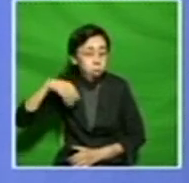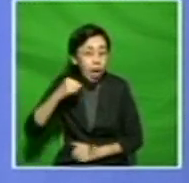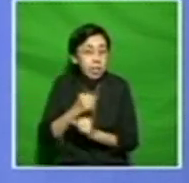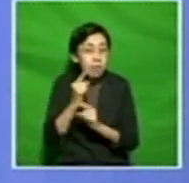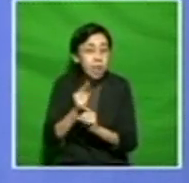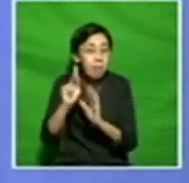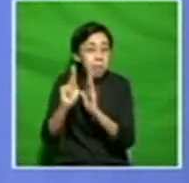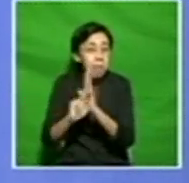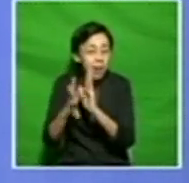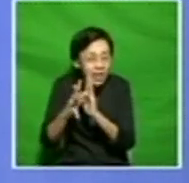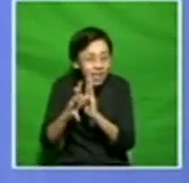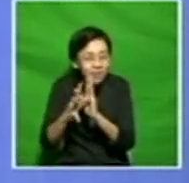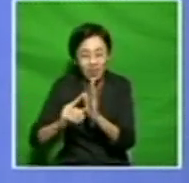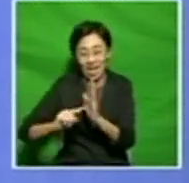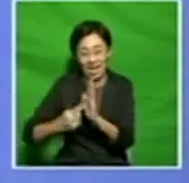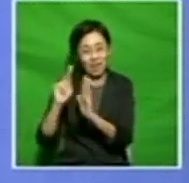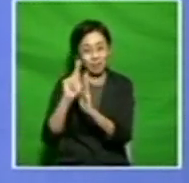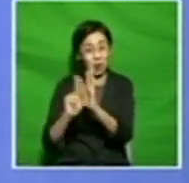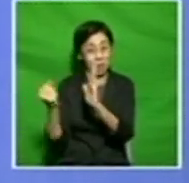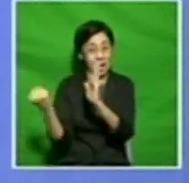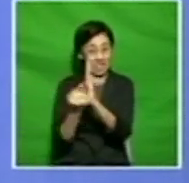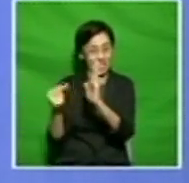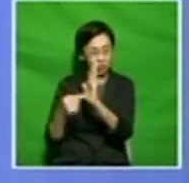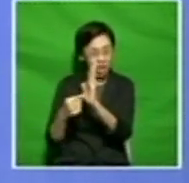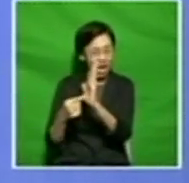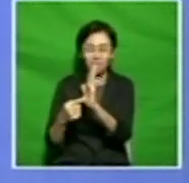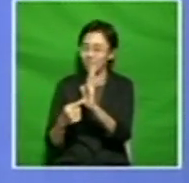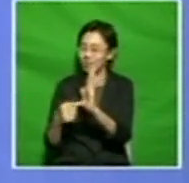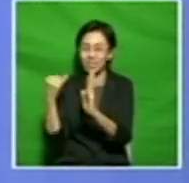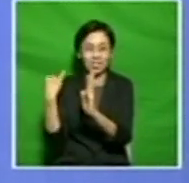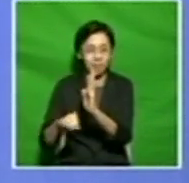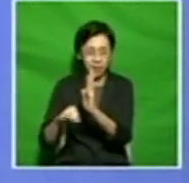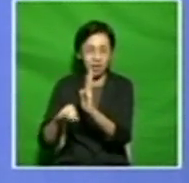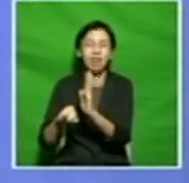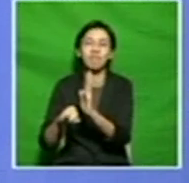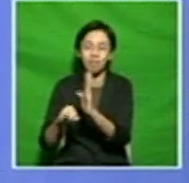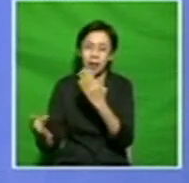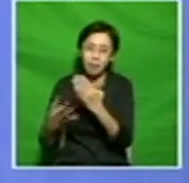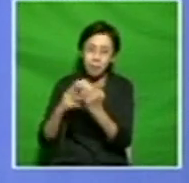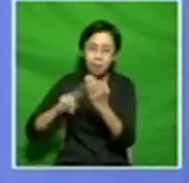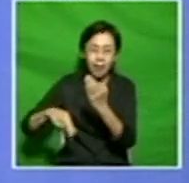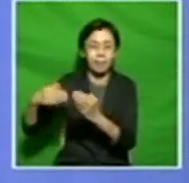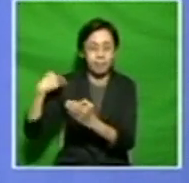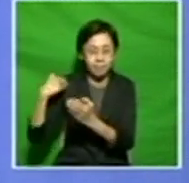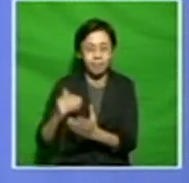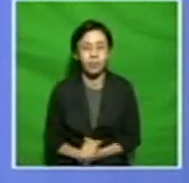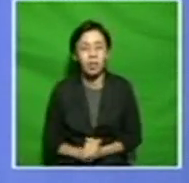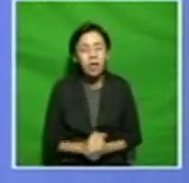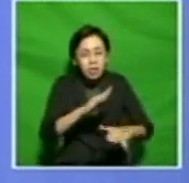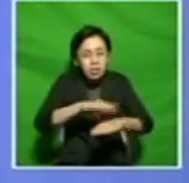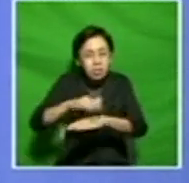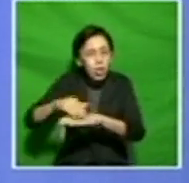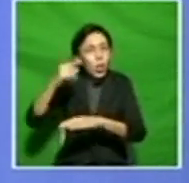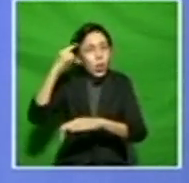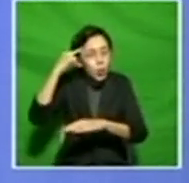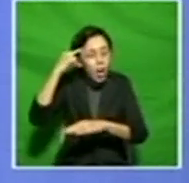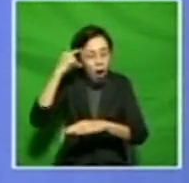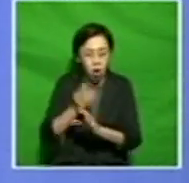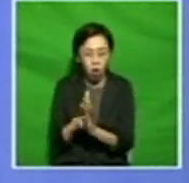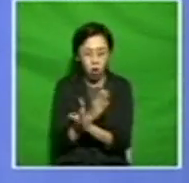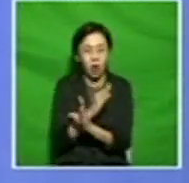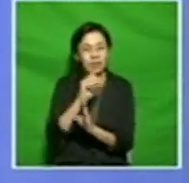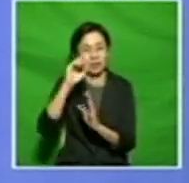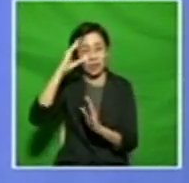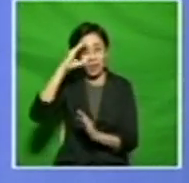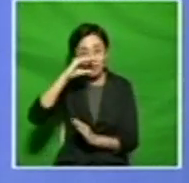ช้บังคับตั้งแต่วันที่เริ่มมีผลเป็นต้นไปอันนี้จึงได้เตือนให้รู้มากกว่า24ชั่วโมงล่วง